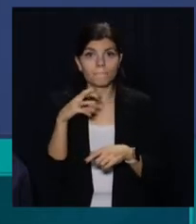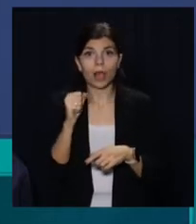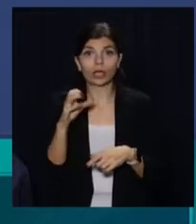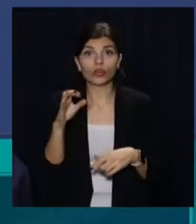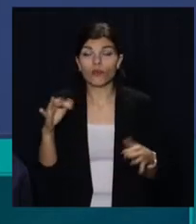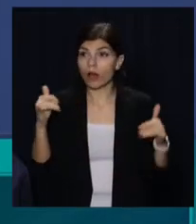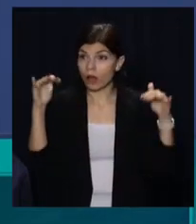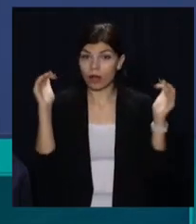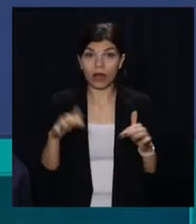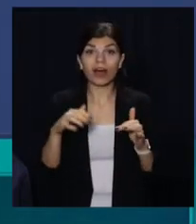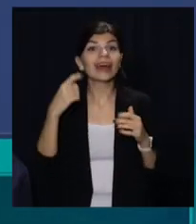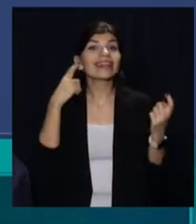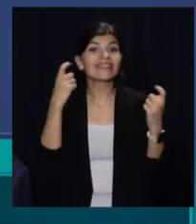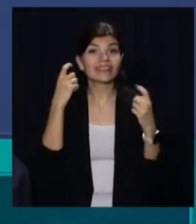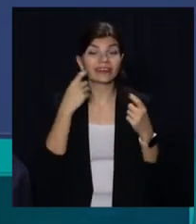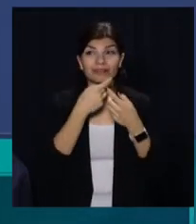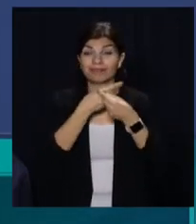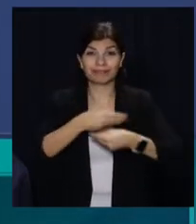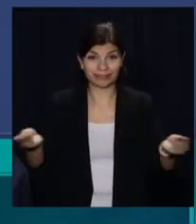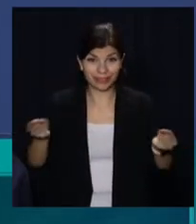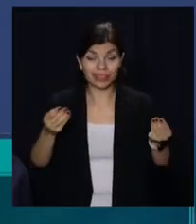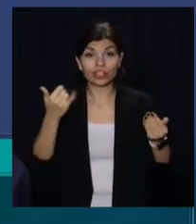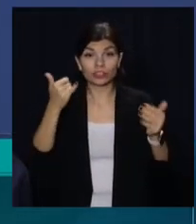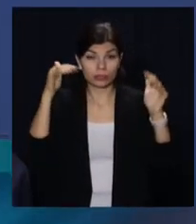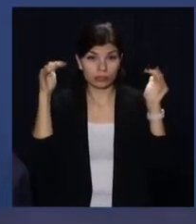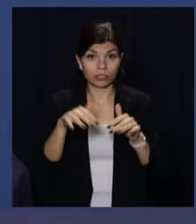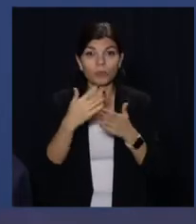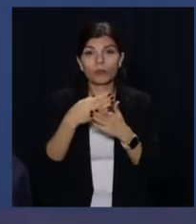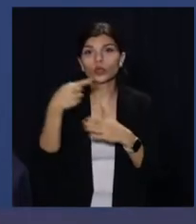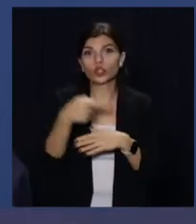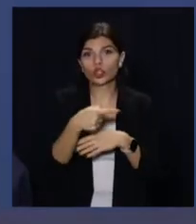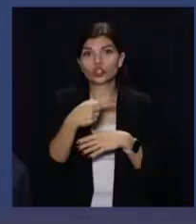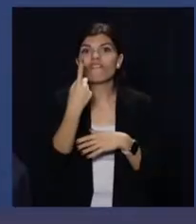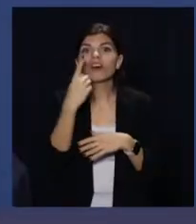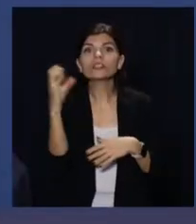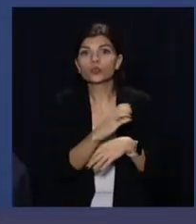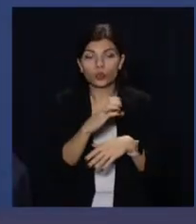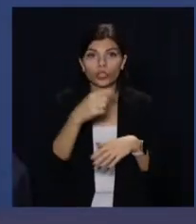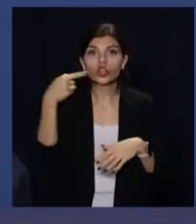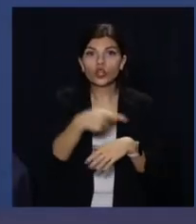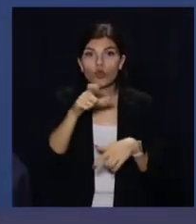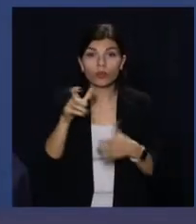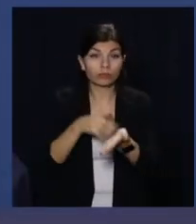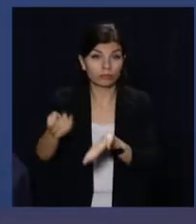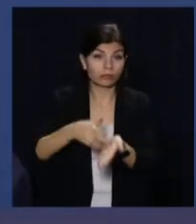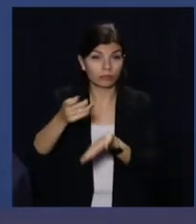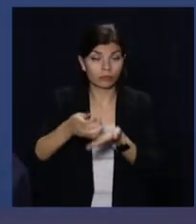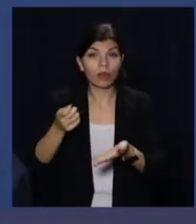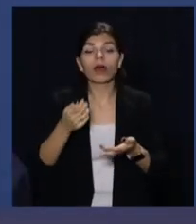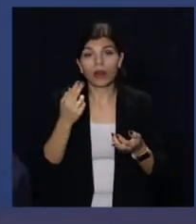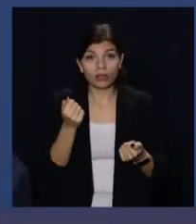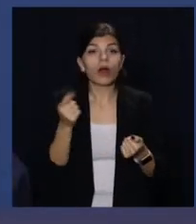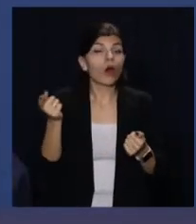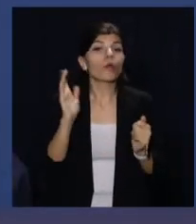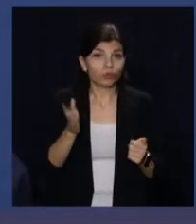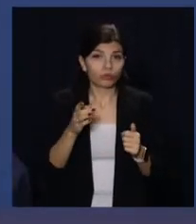новин СМІ було десь 1000 заявників в одну секунду. Отже, послуга точно буде